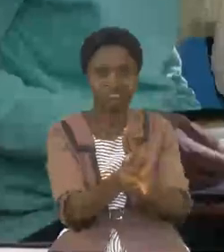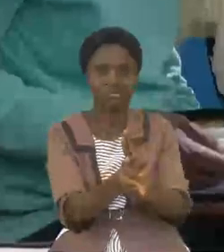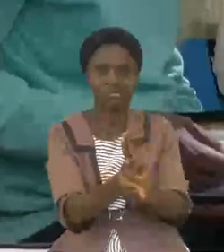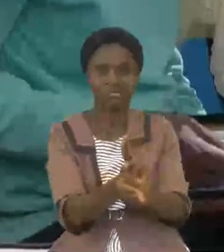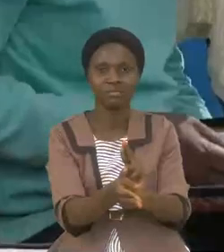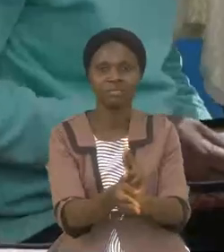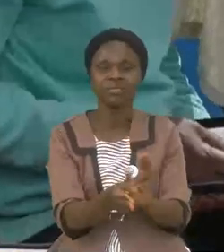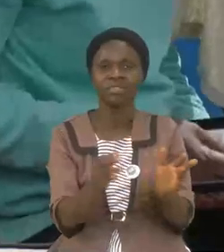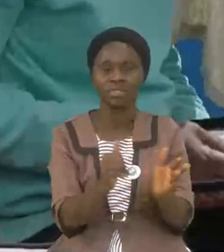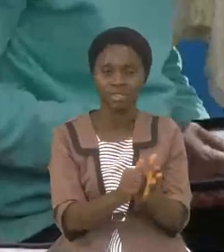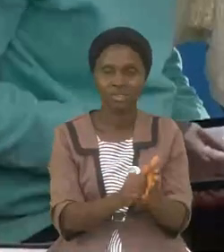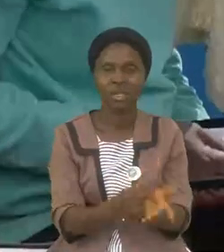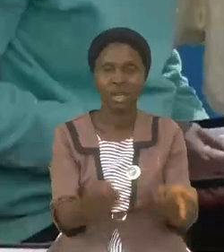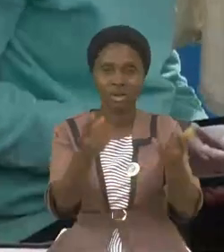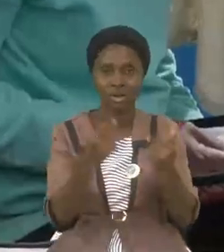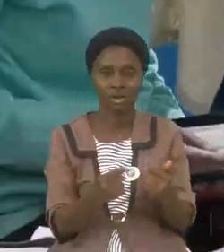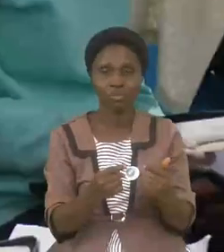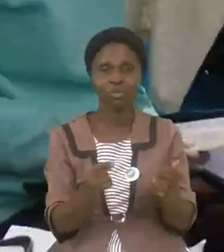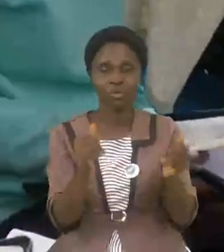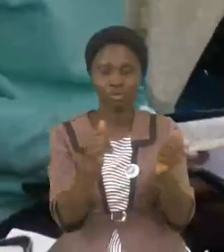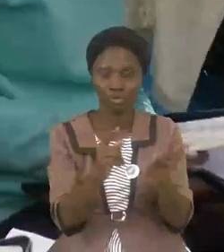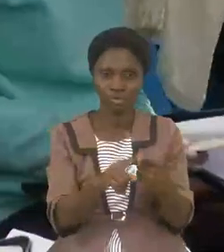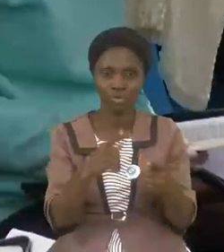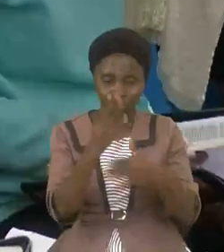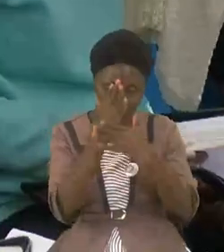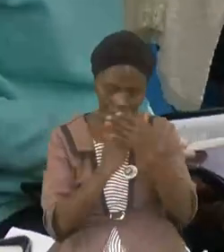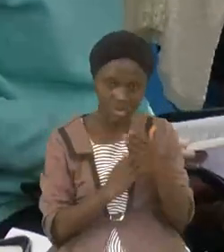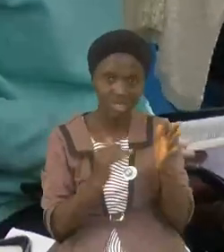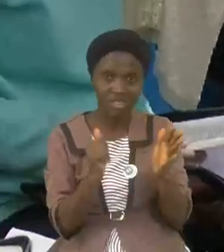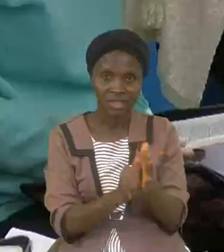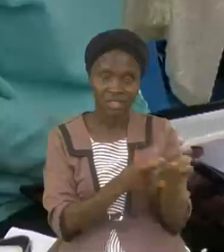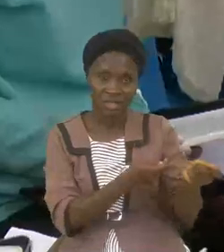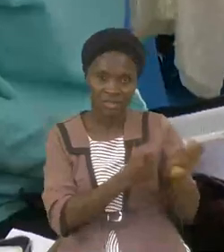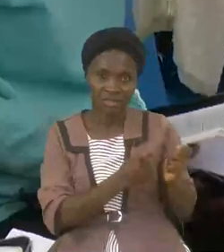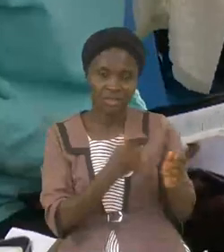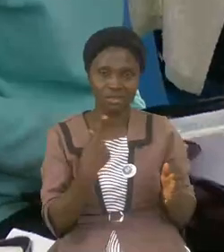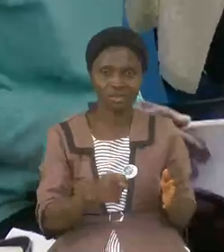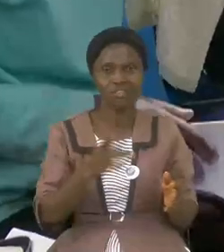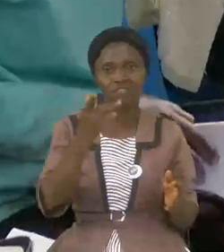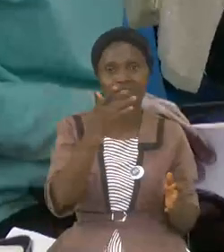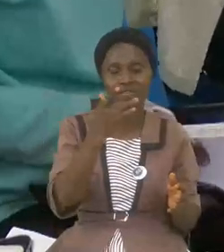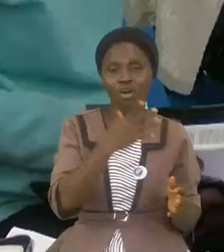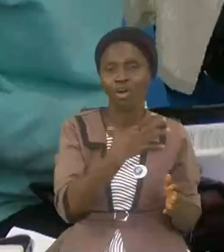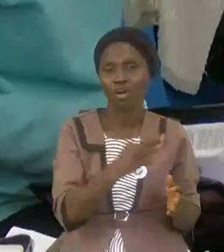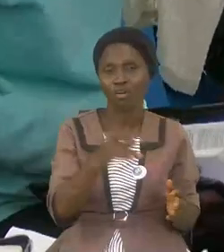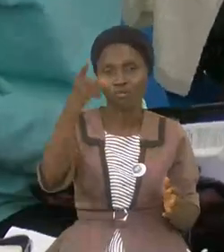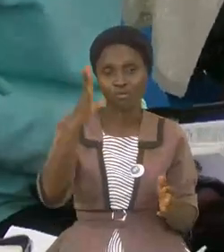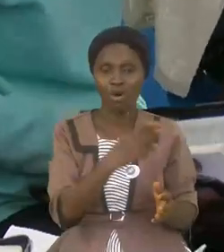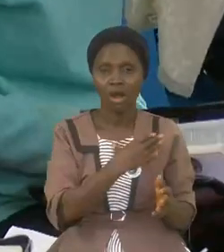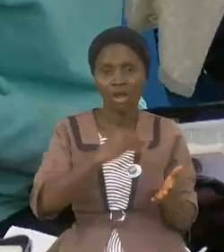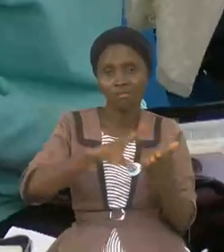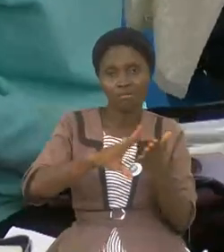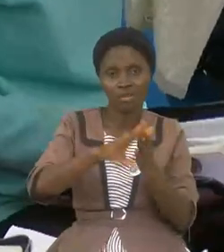chose sur la repentance quand on quitte la jungle de l'orgueil pour venir à